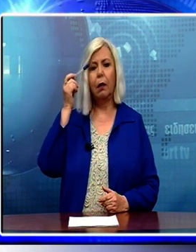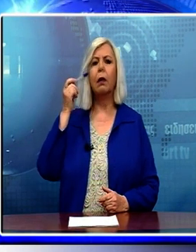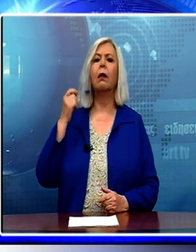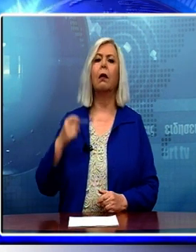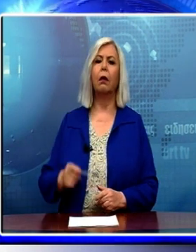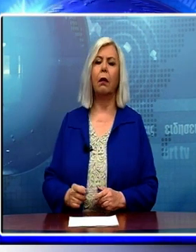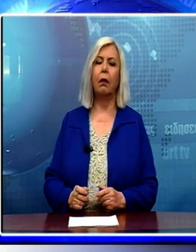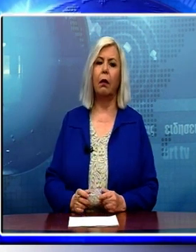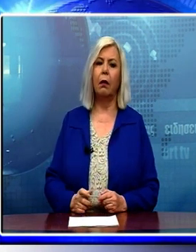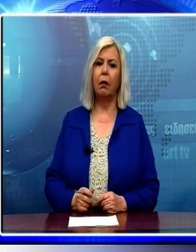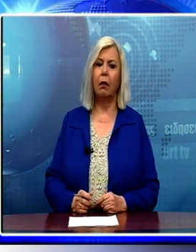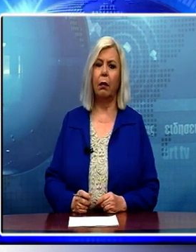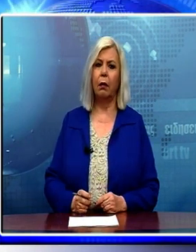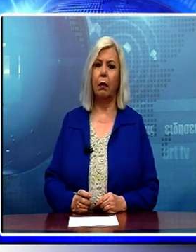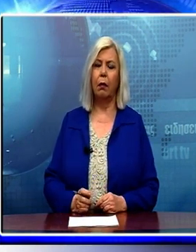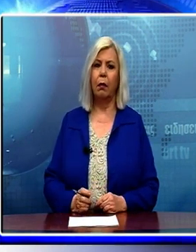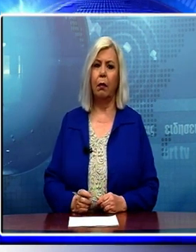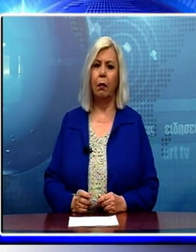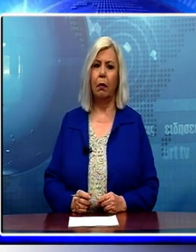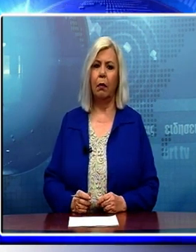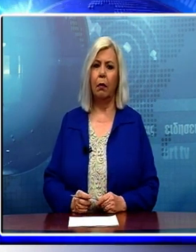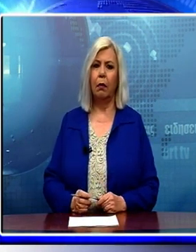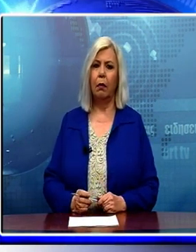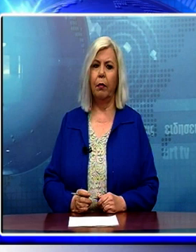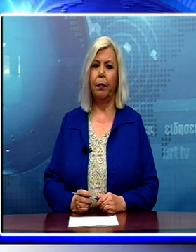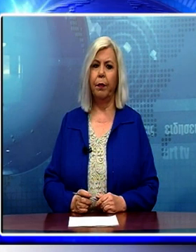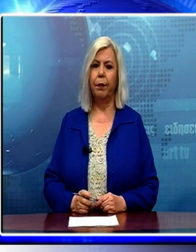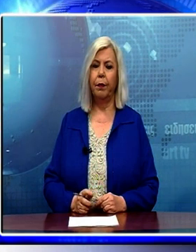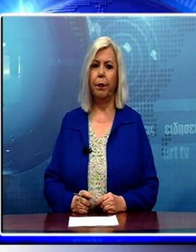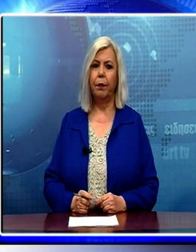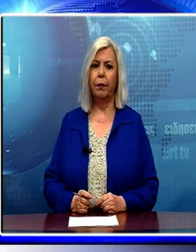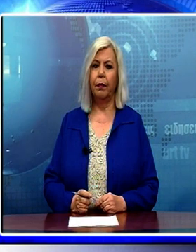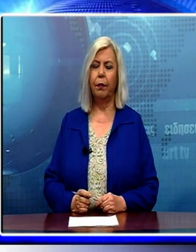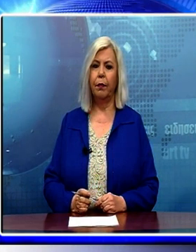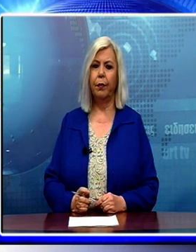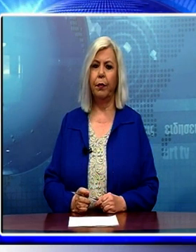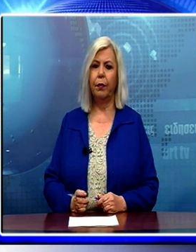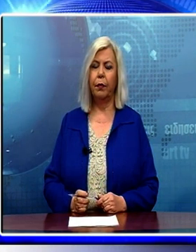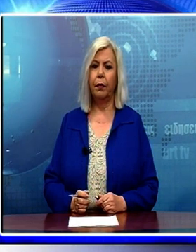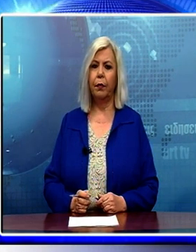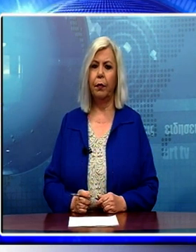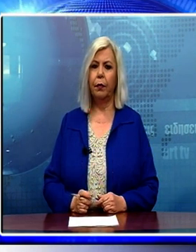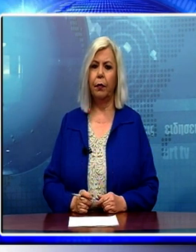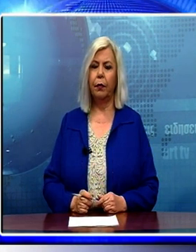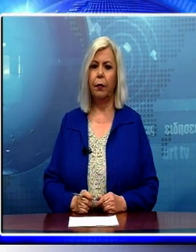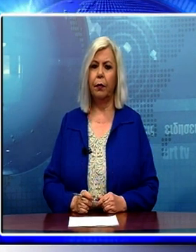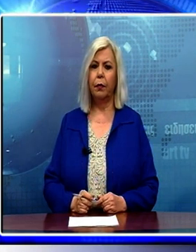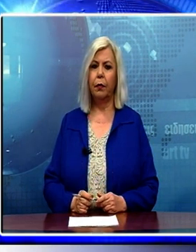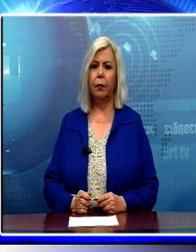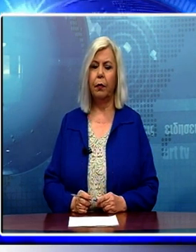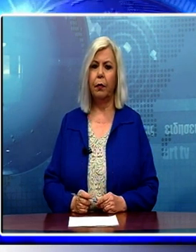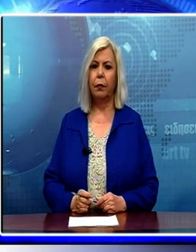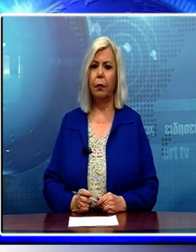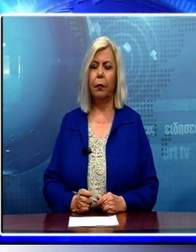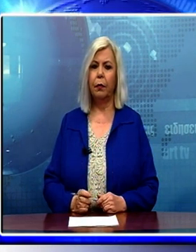Υπάρχει όμως και ένας ικανός αριθμός, δεν λέω μεγάλος, αλλά όχι ευκαταφρόνητος, μέχρι το 2012, και πρόσεξε